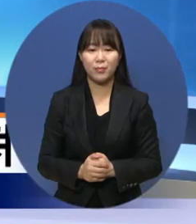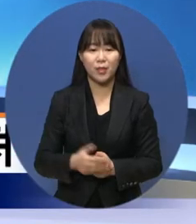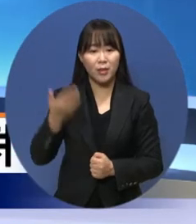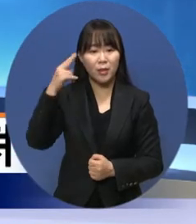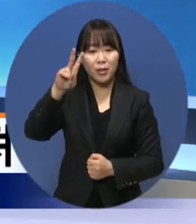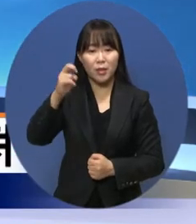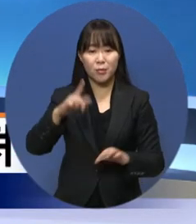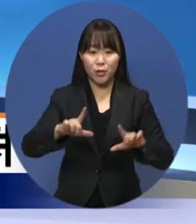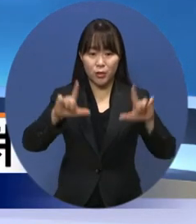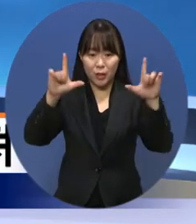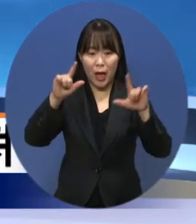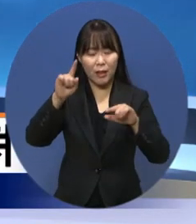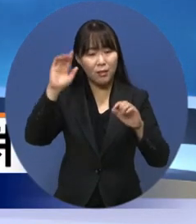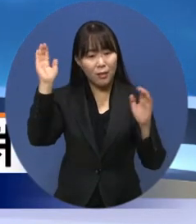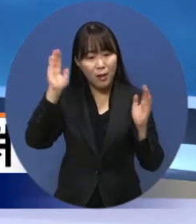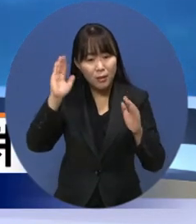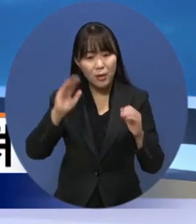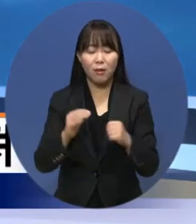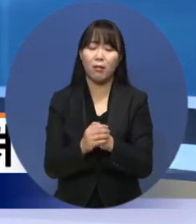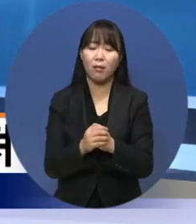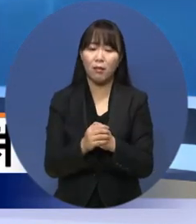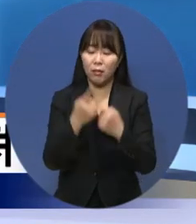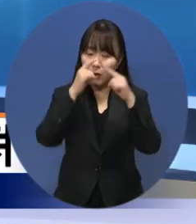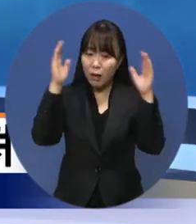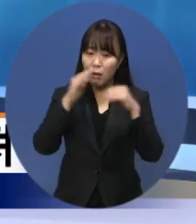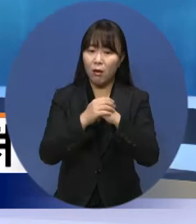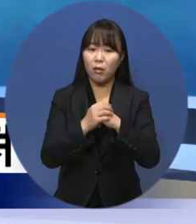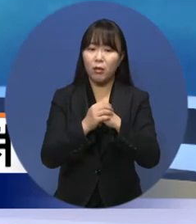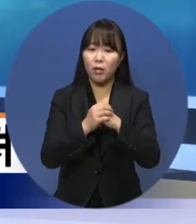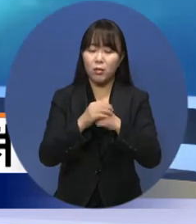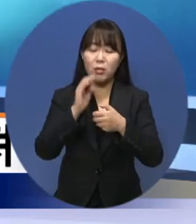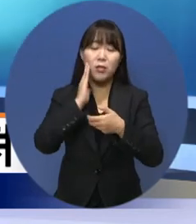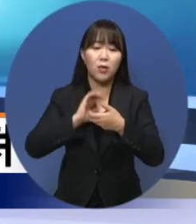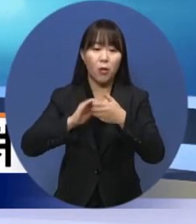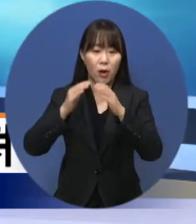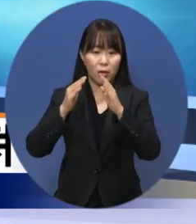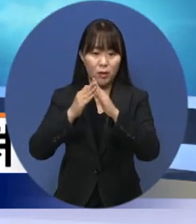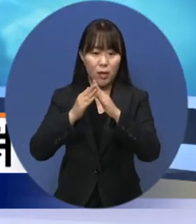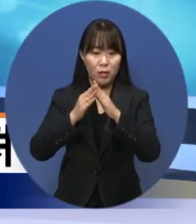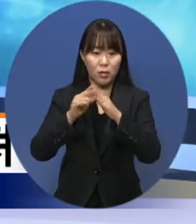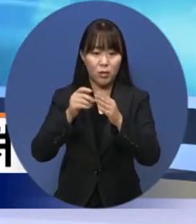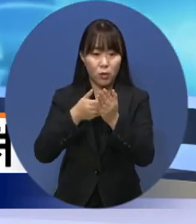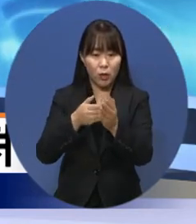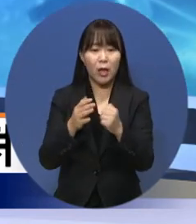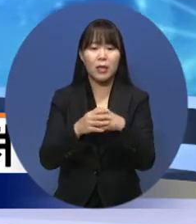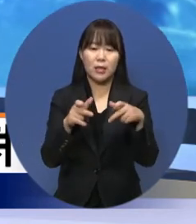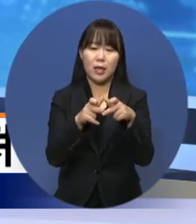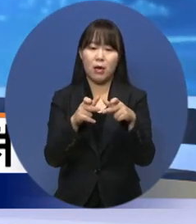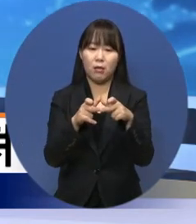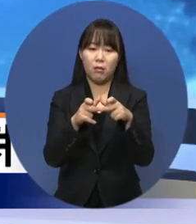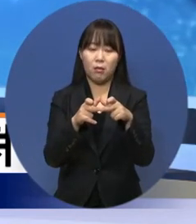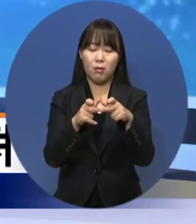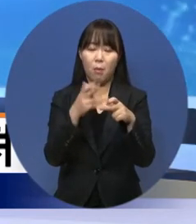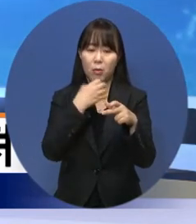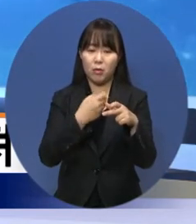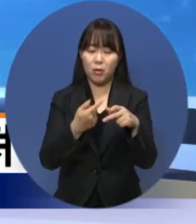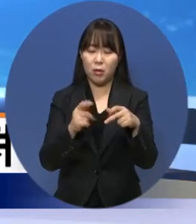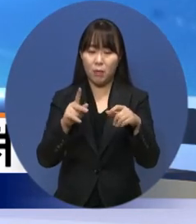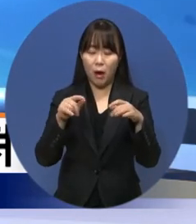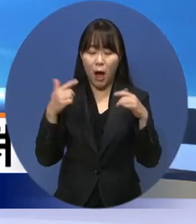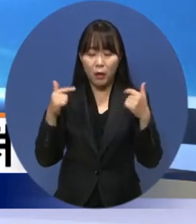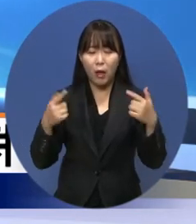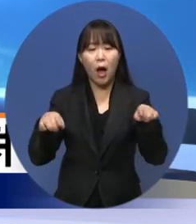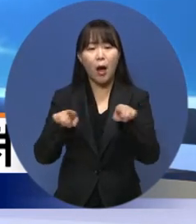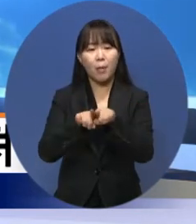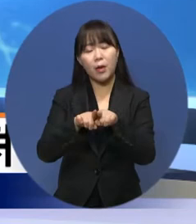지난달 26일 한 대학생이 청와대 국민 청원에 장애인을 위한 방송을 같은 번호로 보고 싶습니다 라는 글을